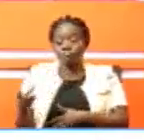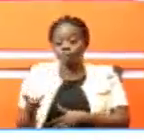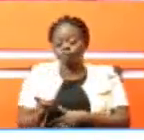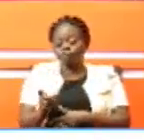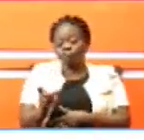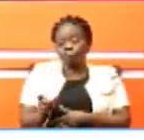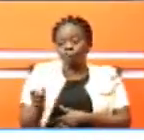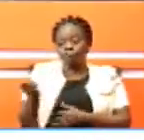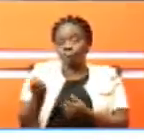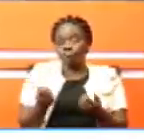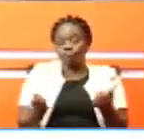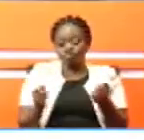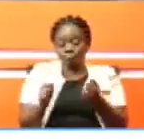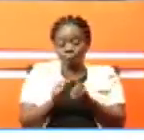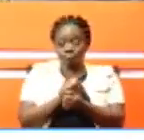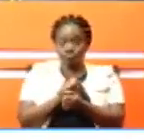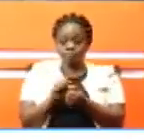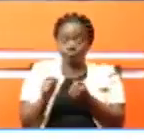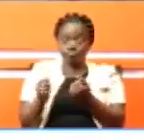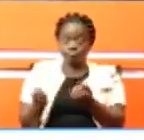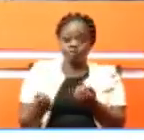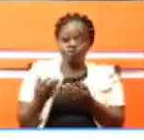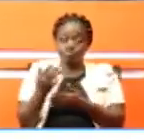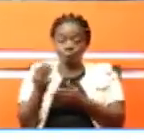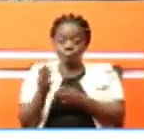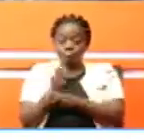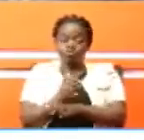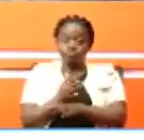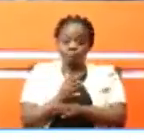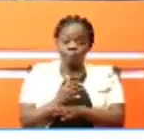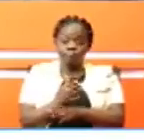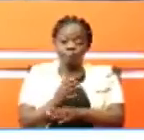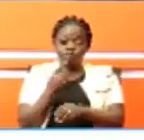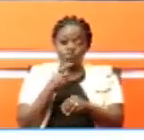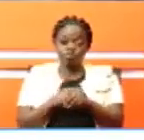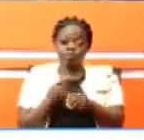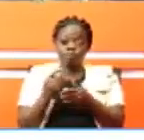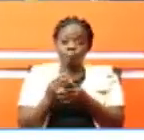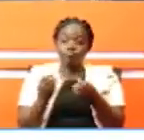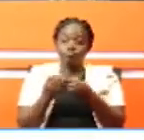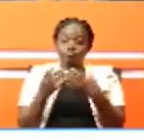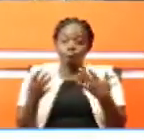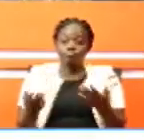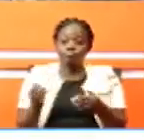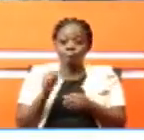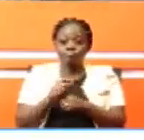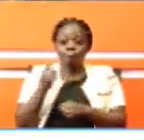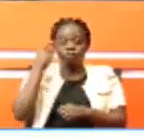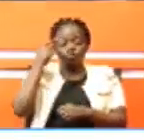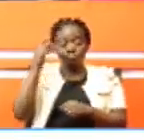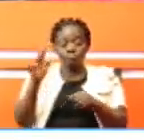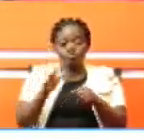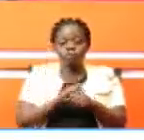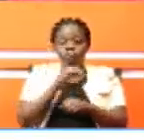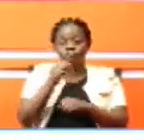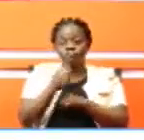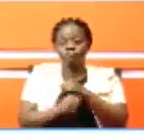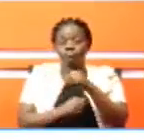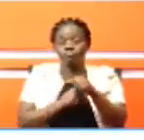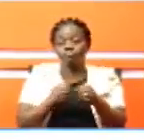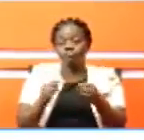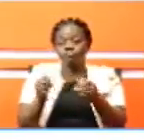z'emmotoka okufa oluusi nga tezinnatuusa kiseera kyazo kubanga ezisinga waakiri zikola omwaka mulamba nga